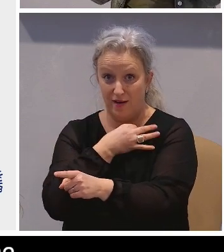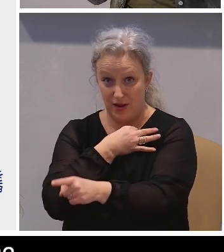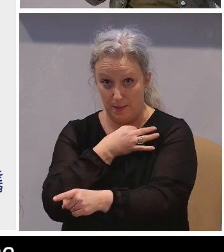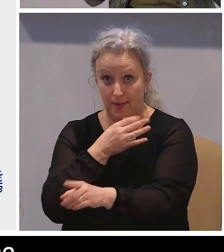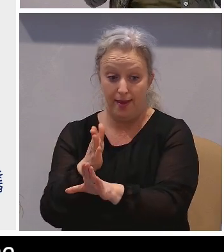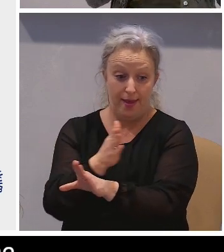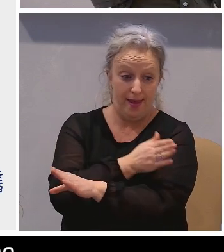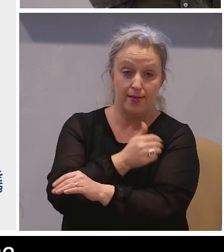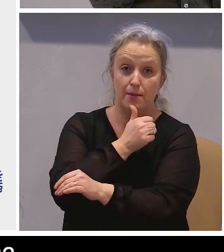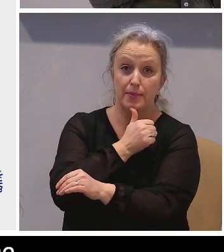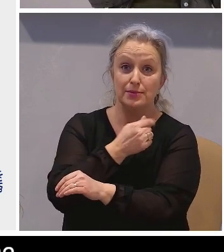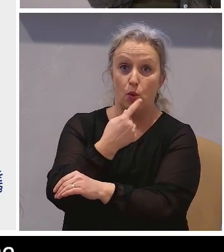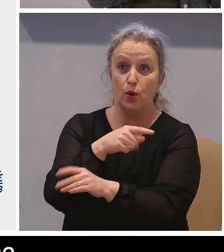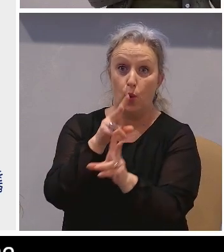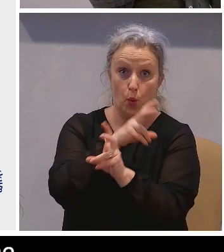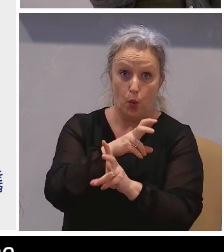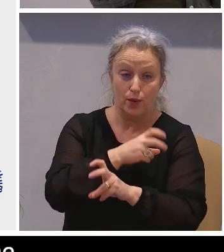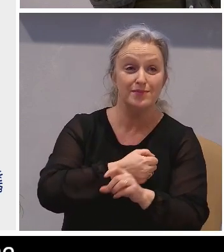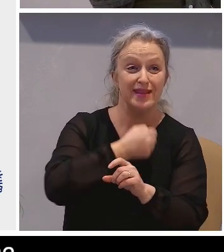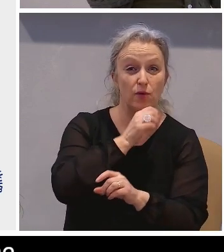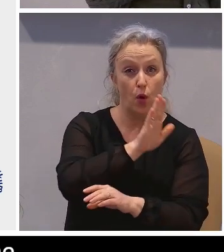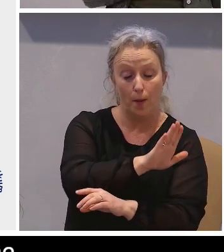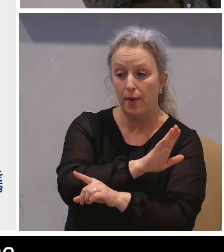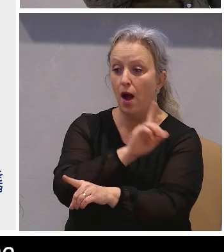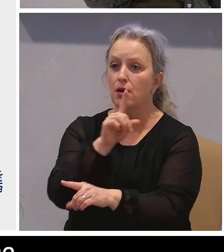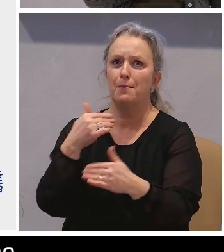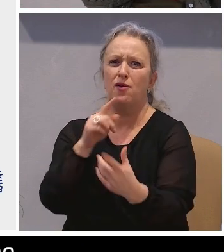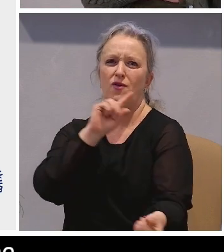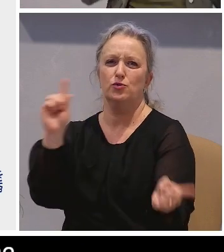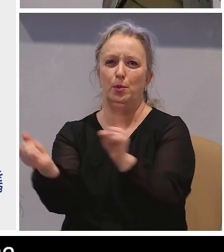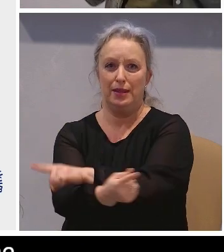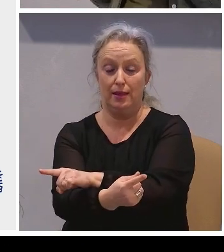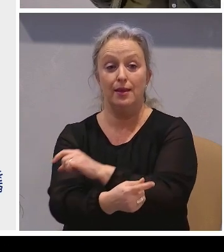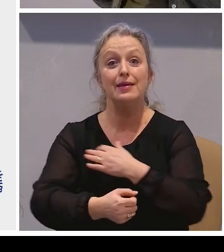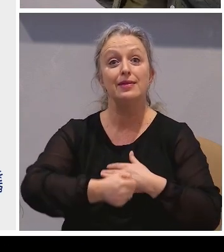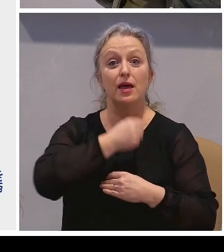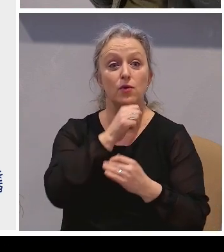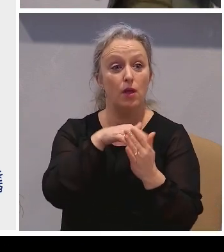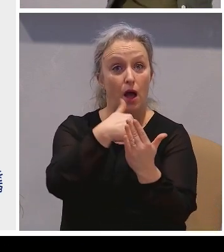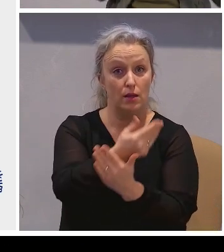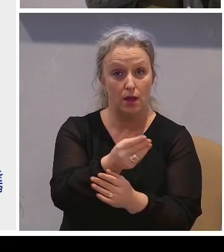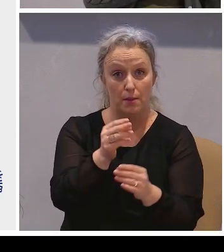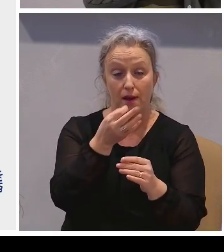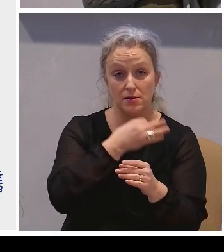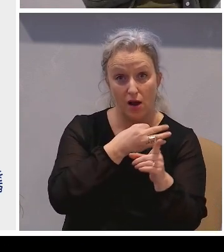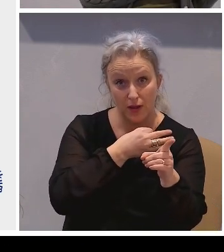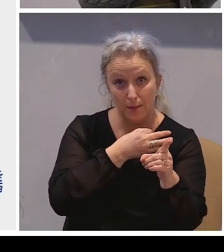ennem testitud või we give raviuuringud on tehtud suuresti täiskasvanutel. Nüüd on vastupidi, children me anname drugs täiskasvanutele that have ravimit, mille previously raviuuringud on largely tehtud been lastel.